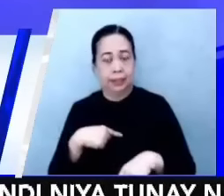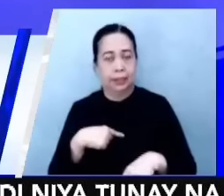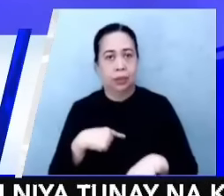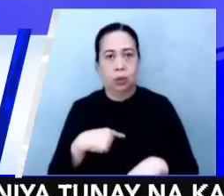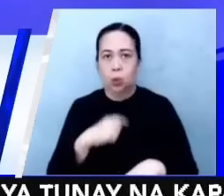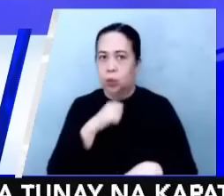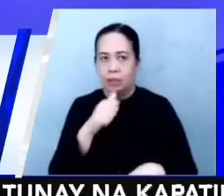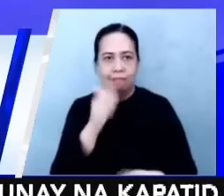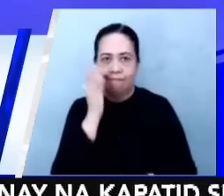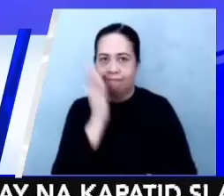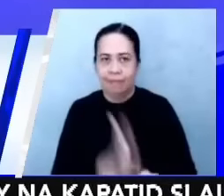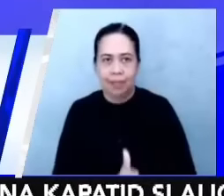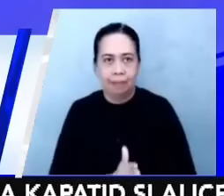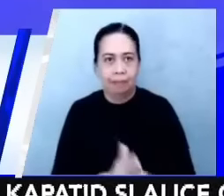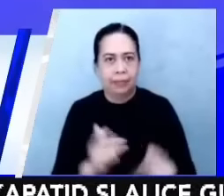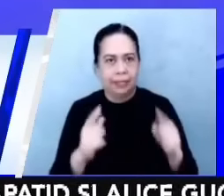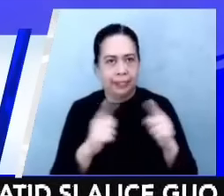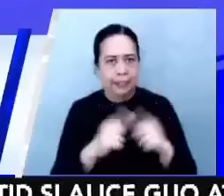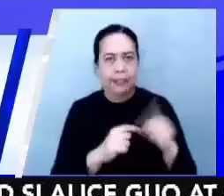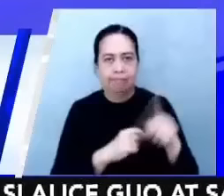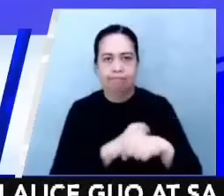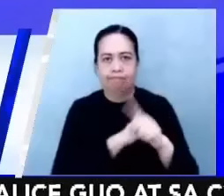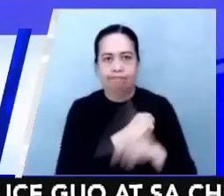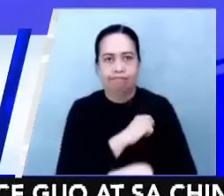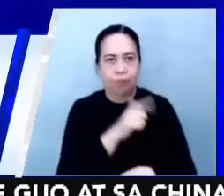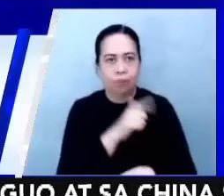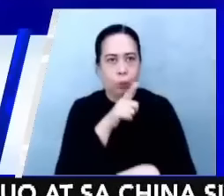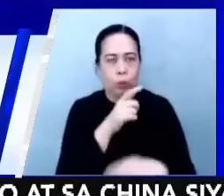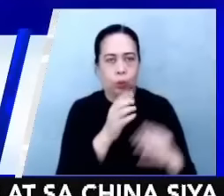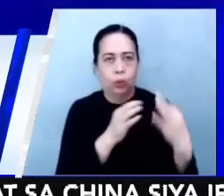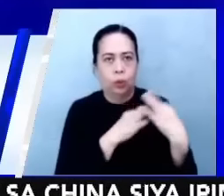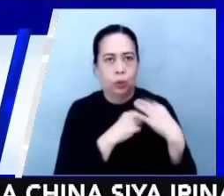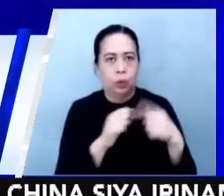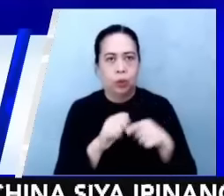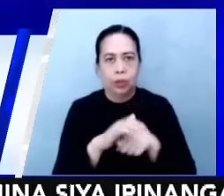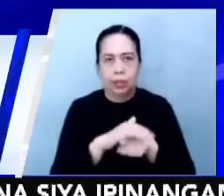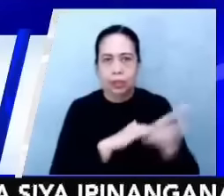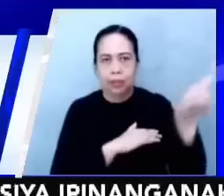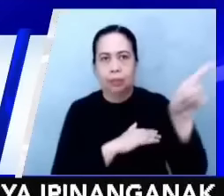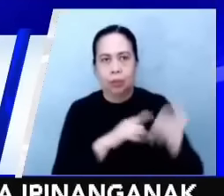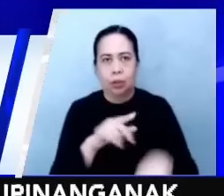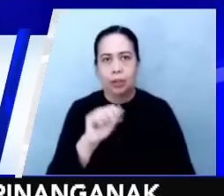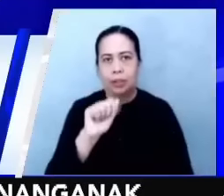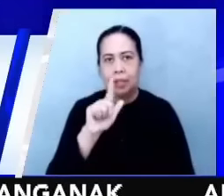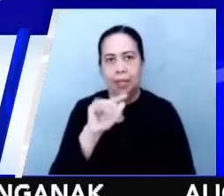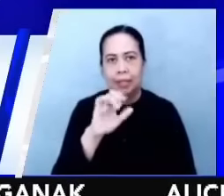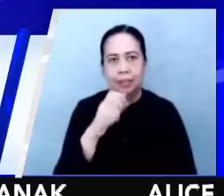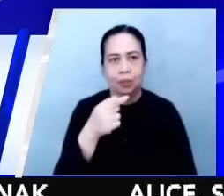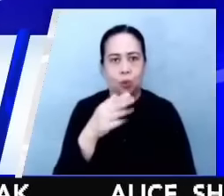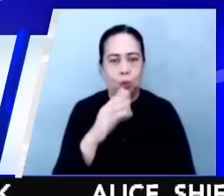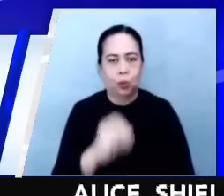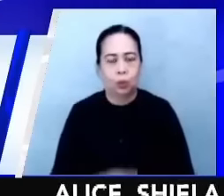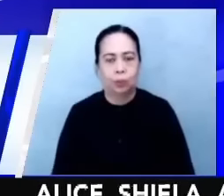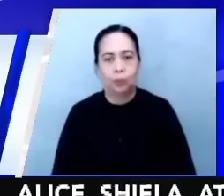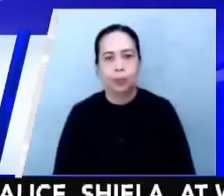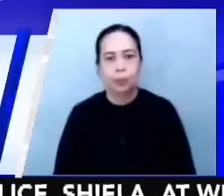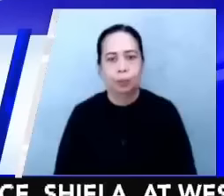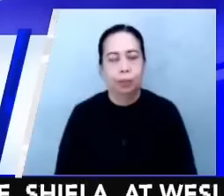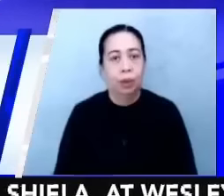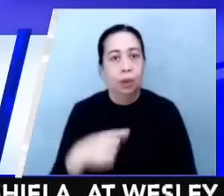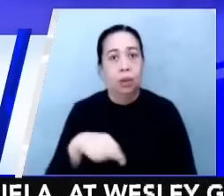hangga't mapanagot ang mga nasa likod ng pag-eskapo ni Alice guo Opo ah doun sa pag-eskapo